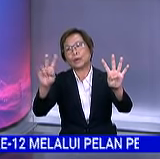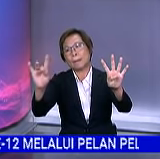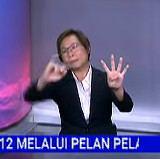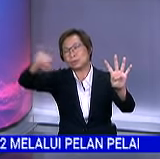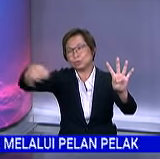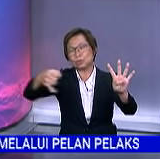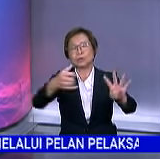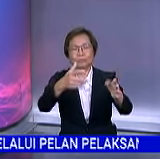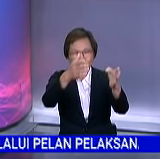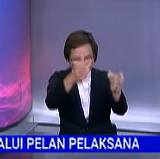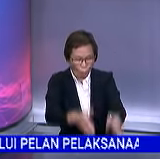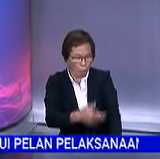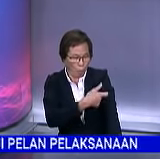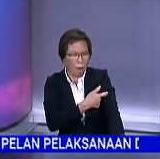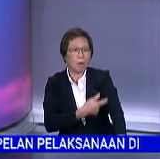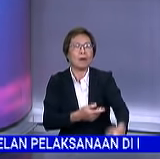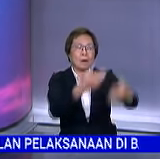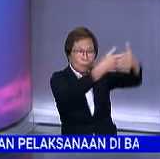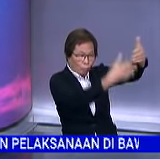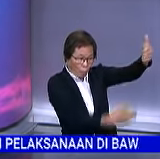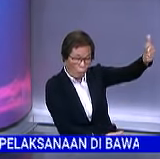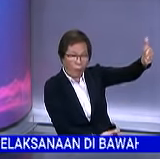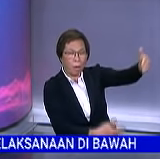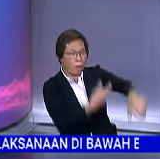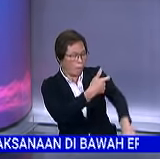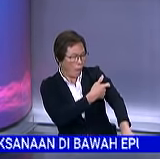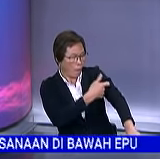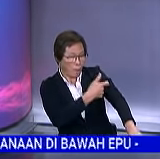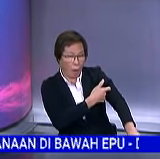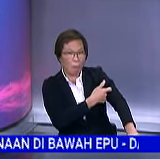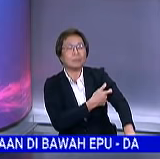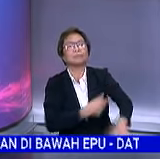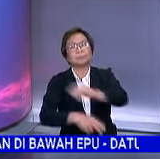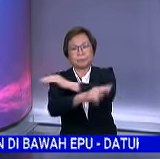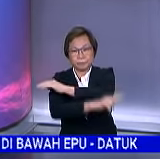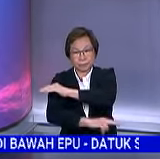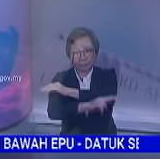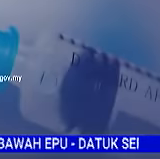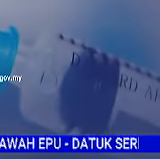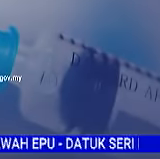43.028 juta dos. Kita ikuti data harian dan kumulatif vaksinasi mengikut negeri.